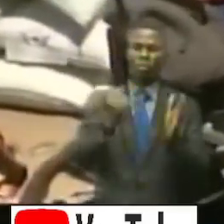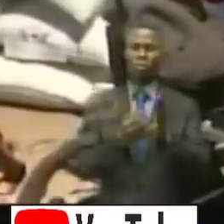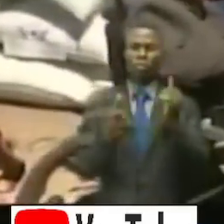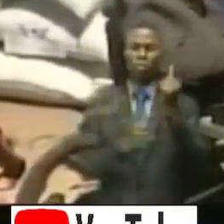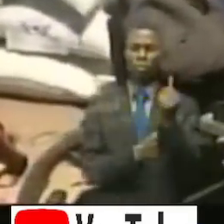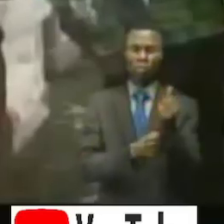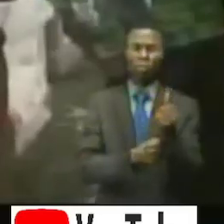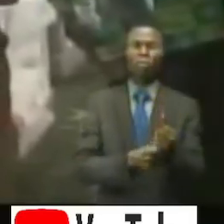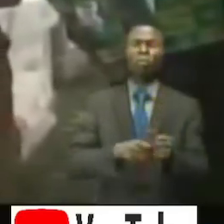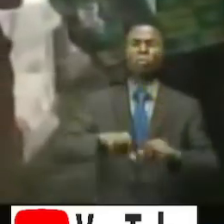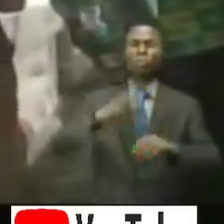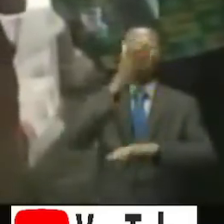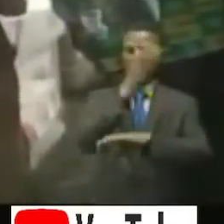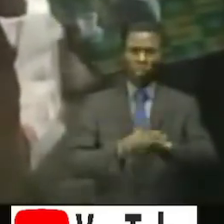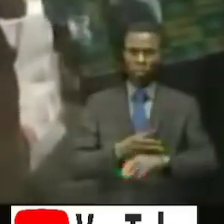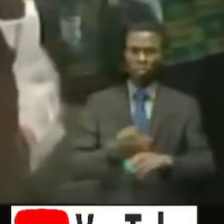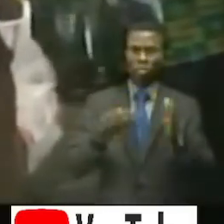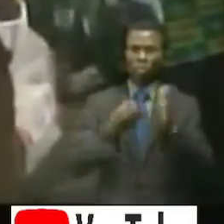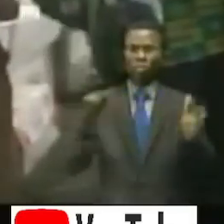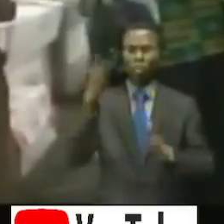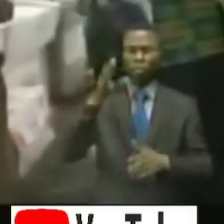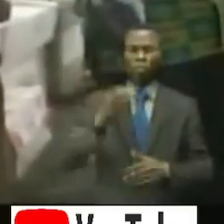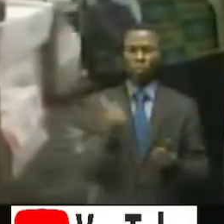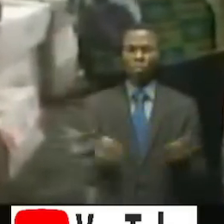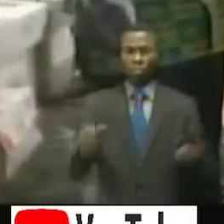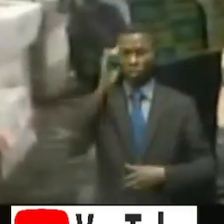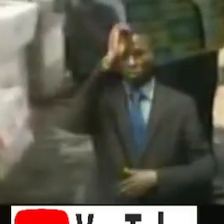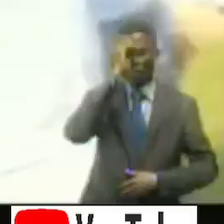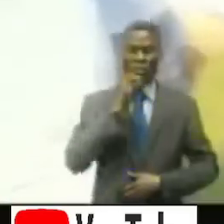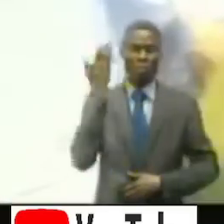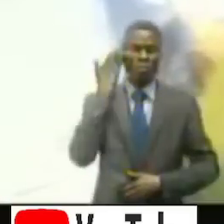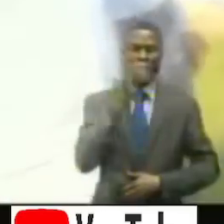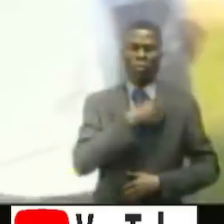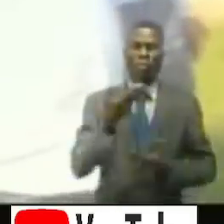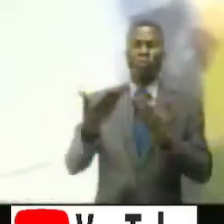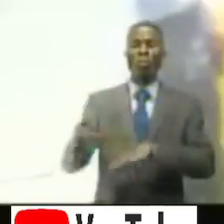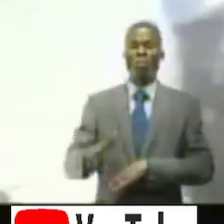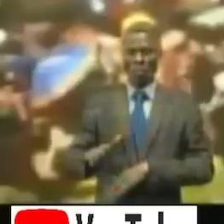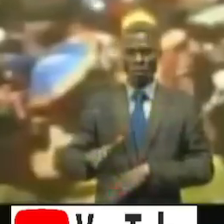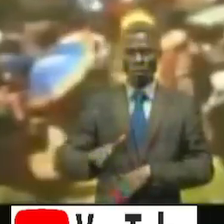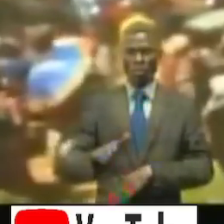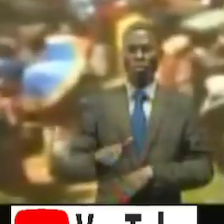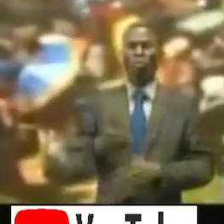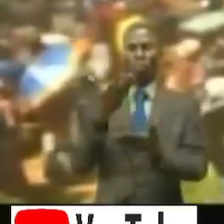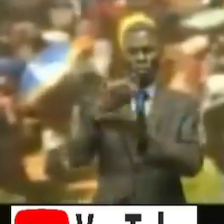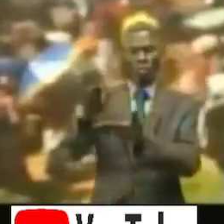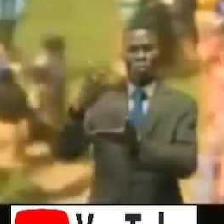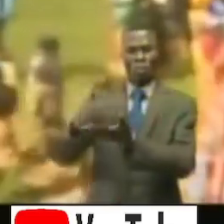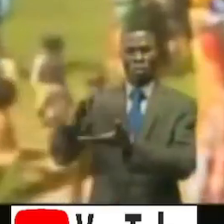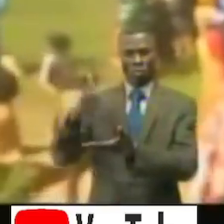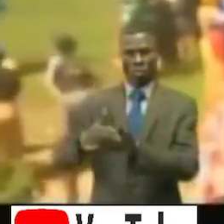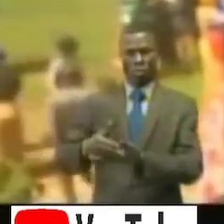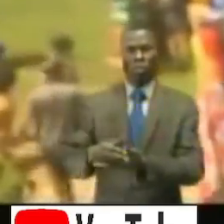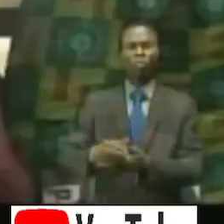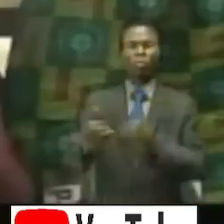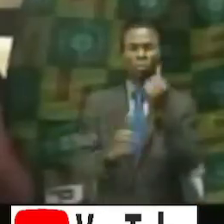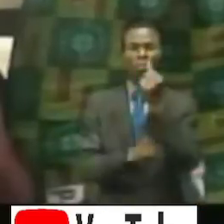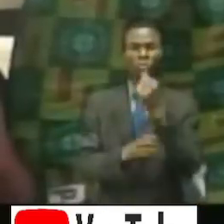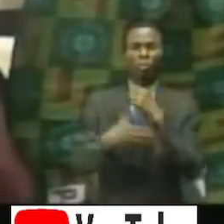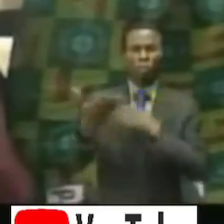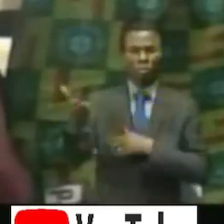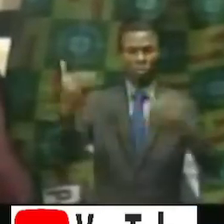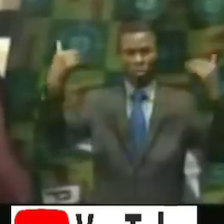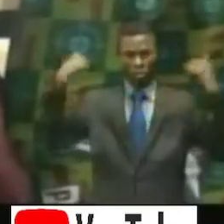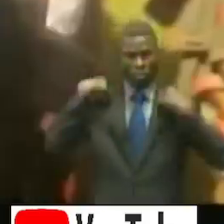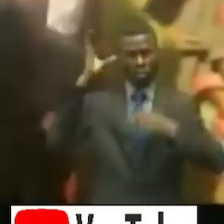80 veuves, 70 orphelins, tandis que le reste de l'assistance a été distribué à ceux de Niamoukoubi. Les